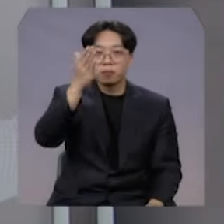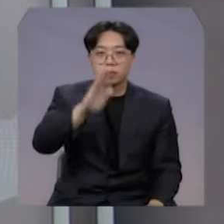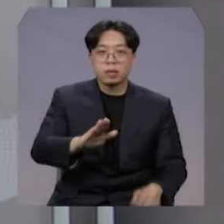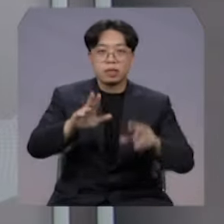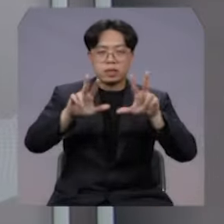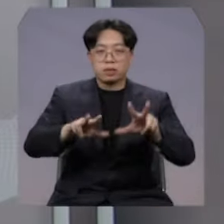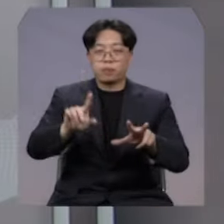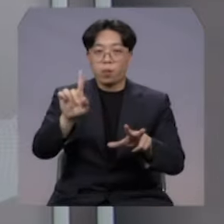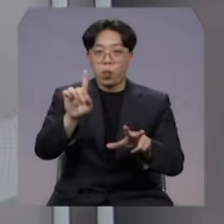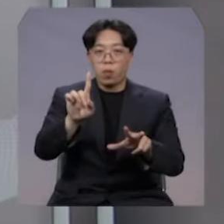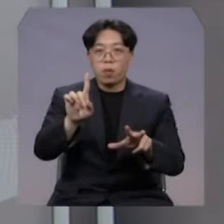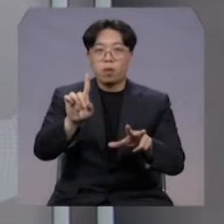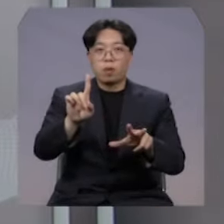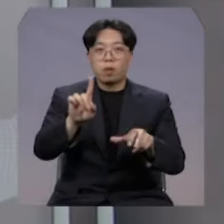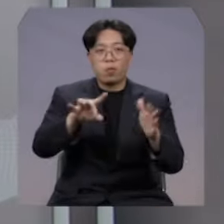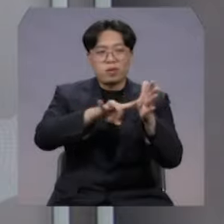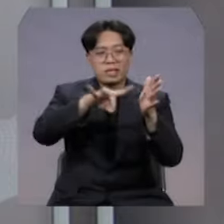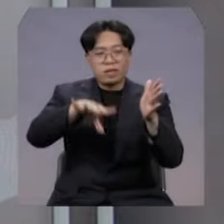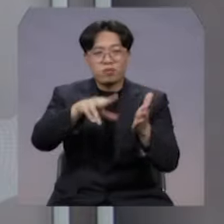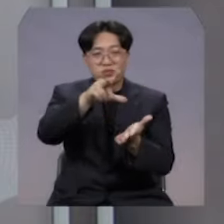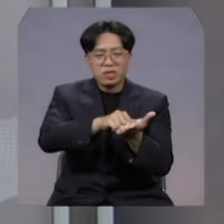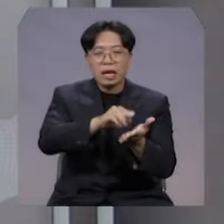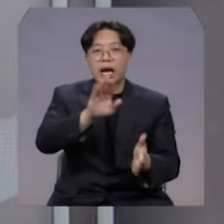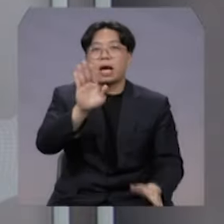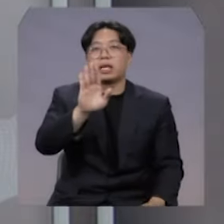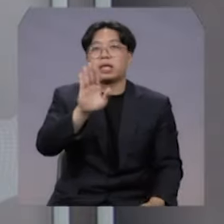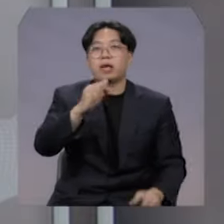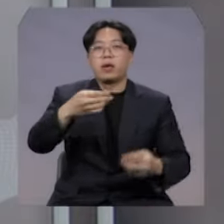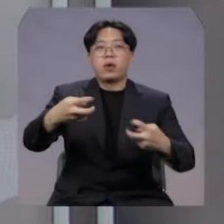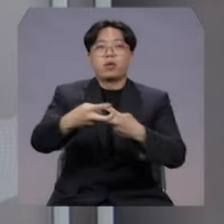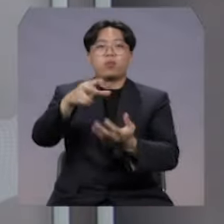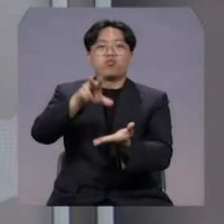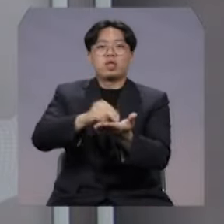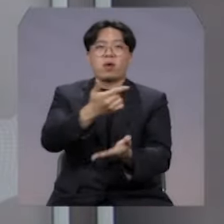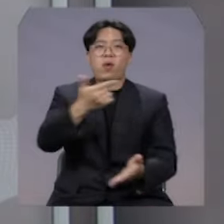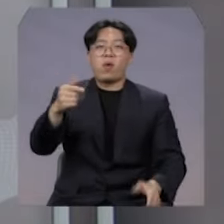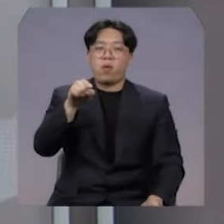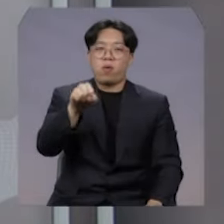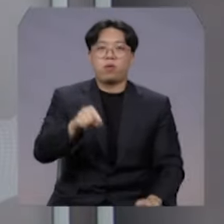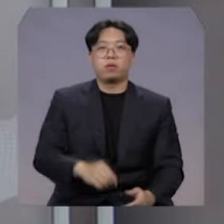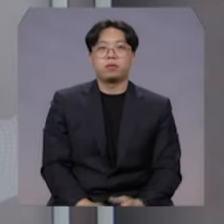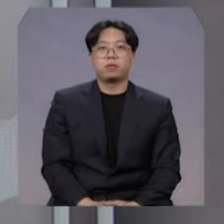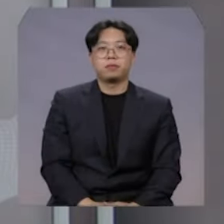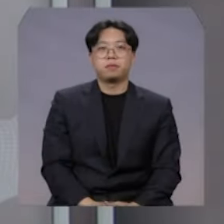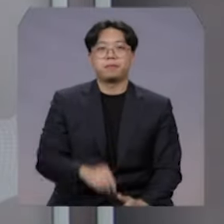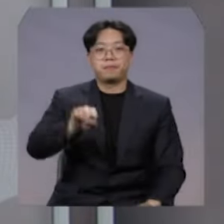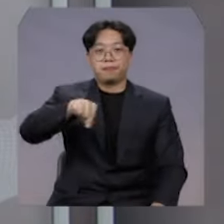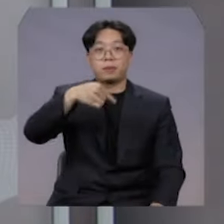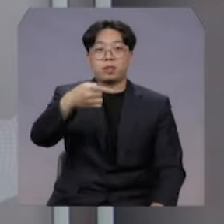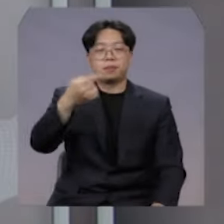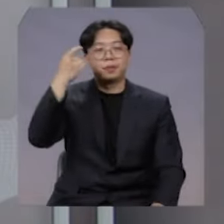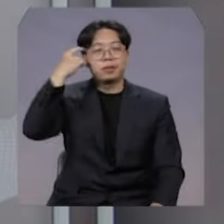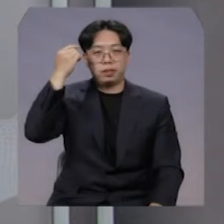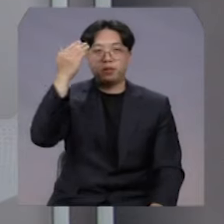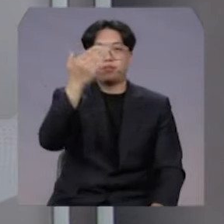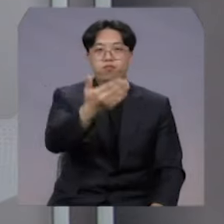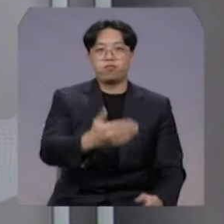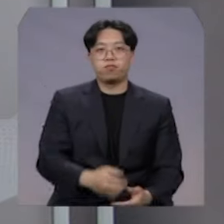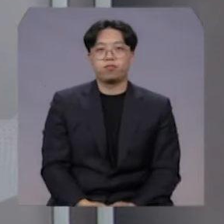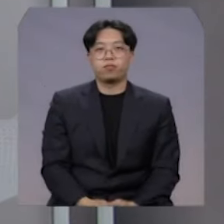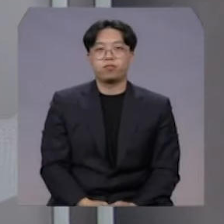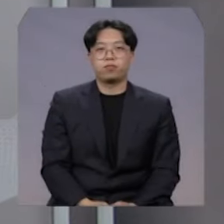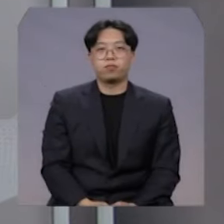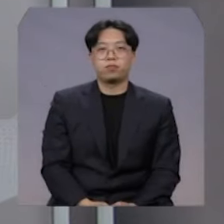세수나 집값의 문제가 아니라 교통 문제 해결이 가장 큰 문제라는 것이 전동도 후보 다음 질문으로 넘어가 주시기 바랍니다. 우리 광명